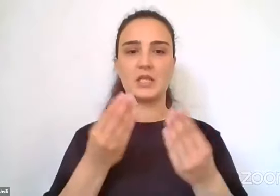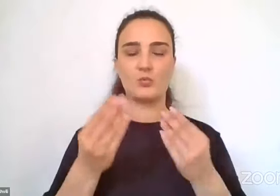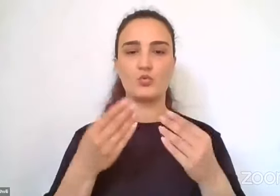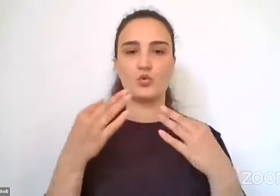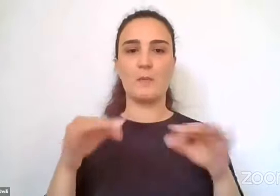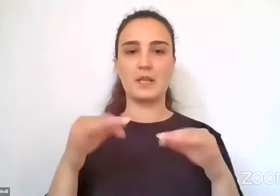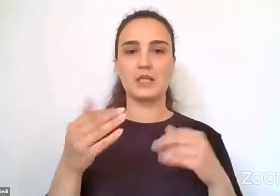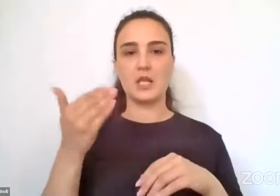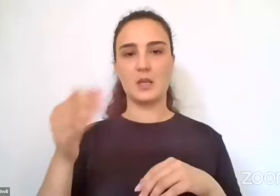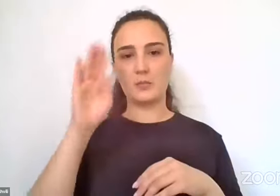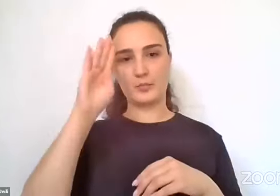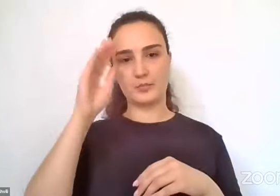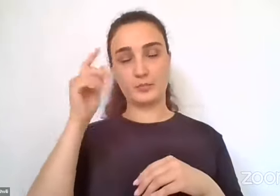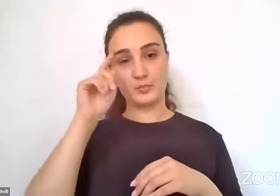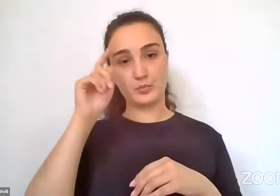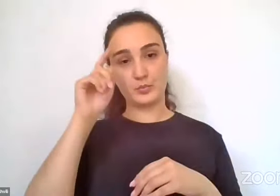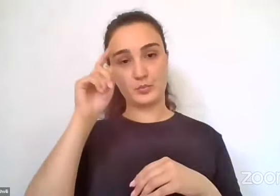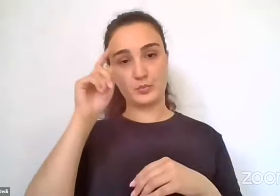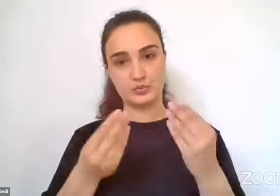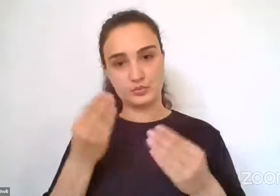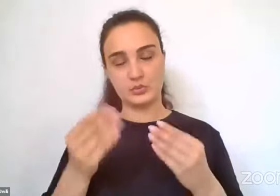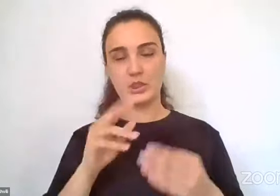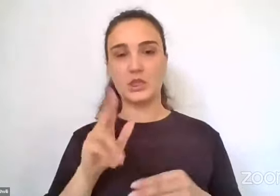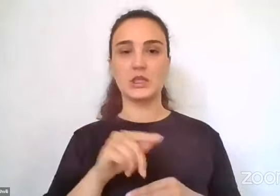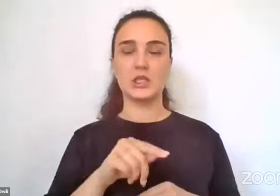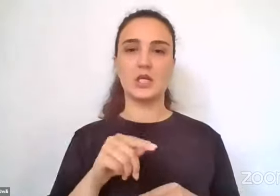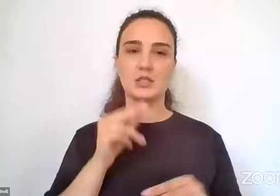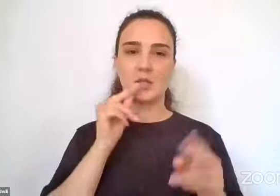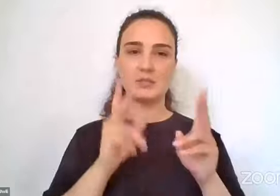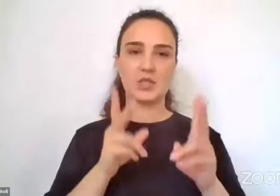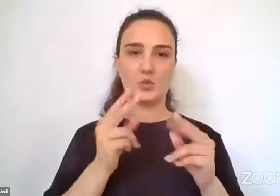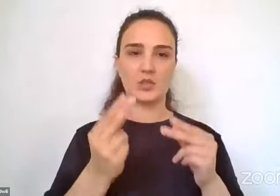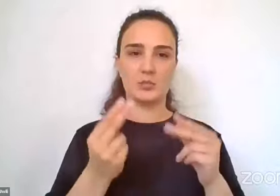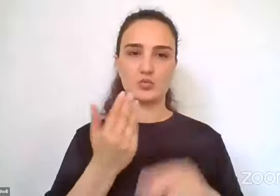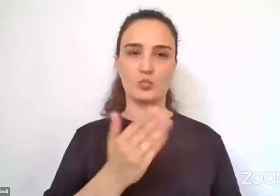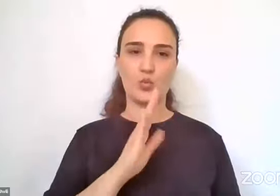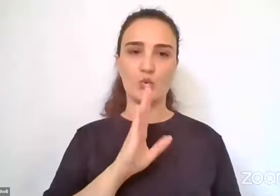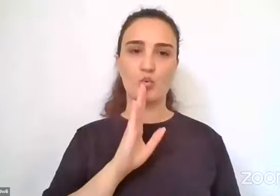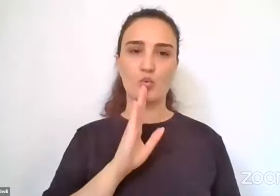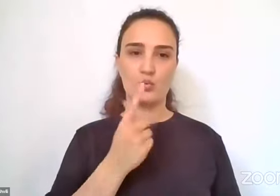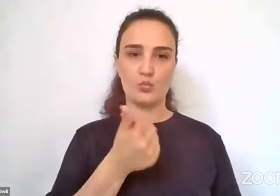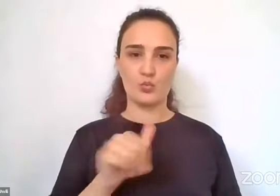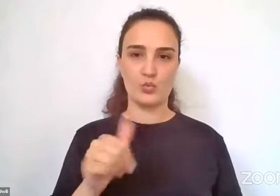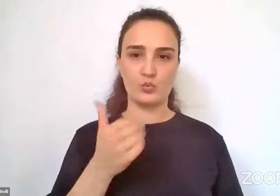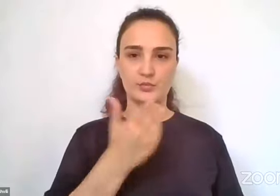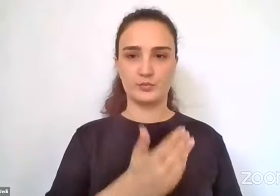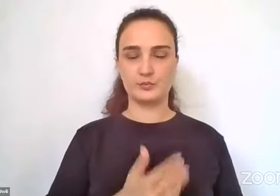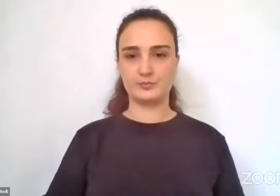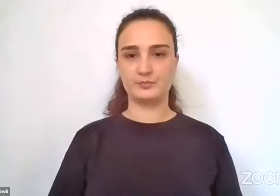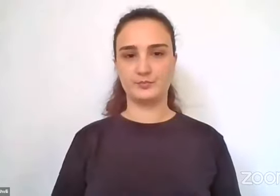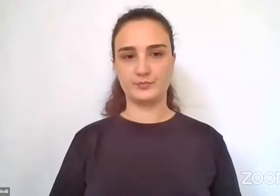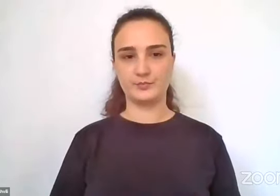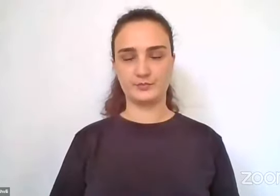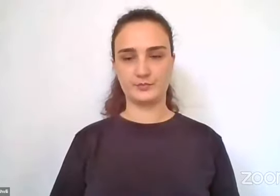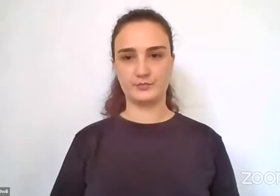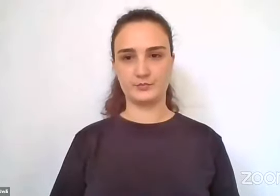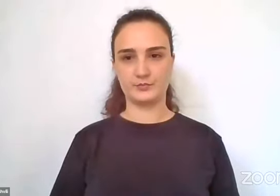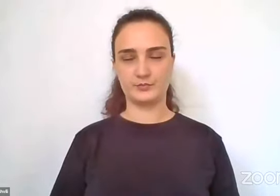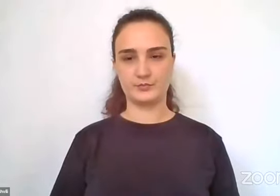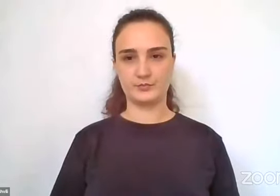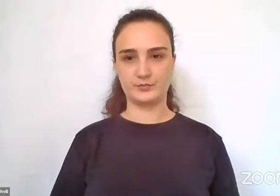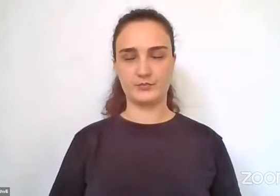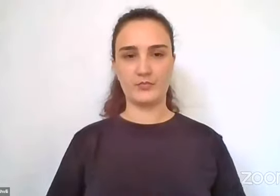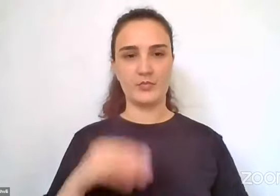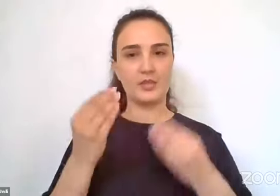ბიჭის სათამაშო და სამზარეულო სათამაშო მხოლოდ გოგოსთვის, ხო? თამაში,